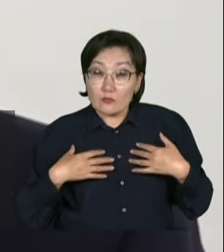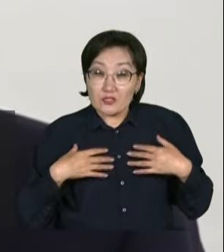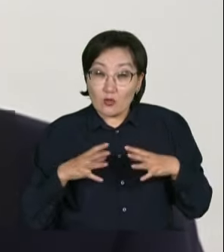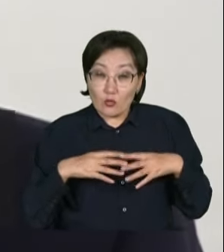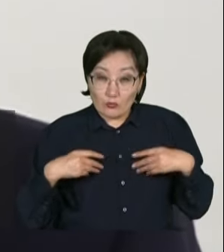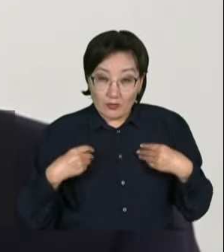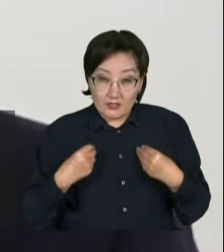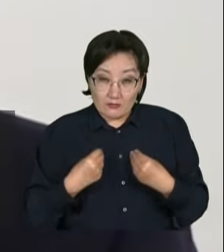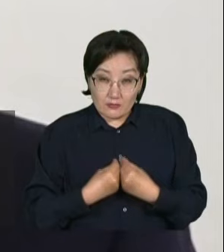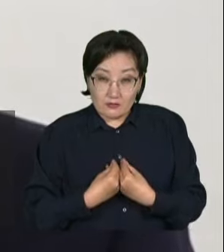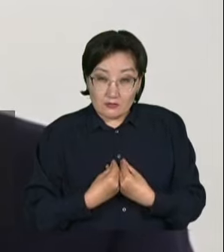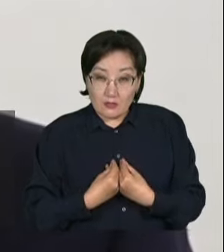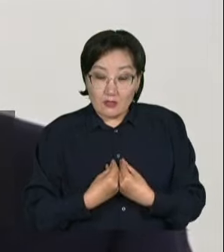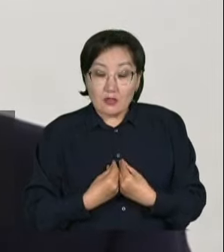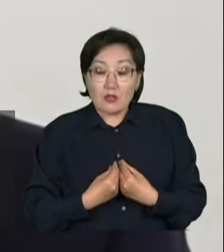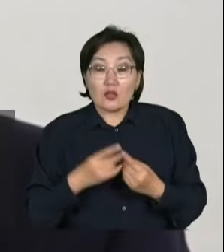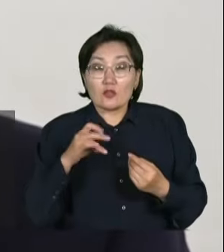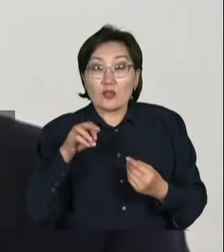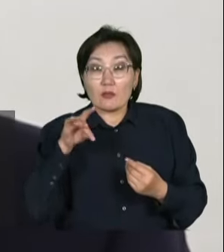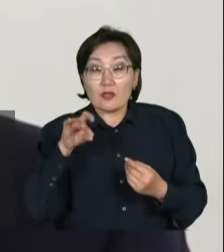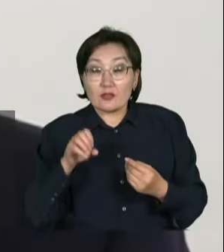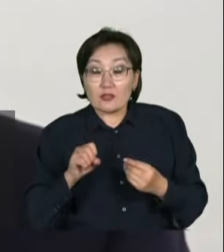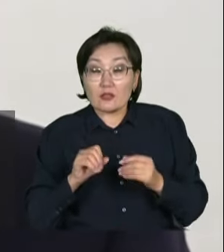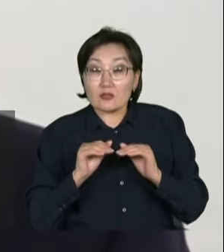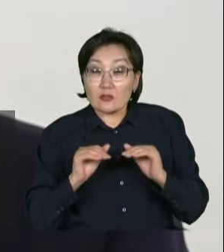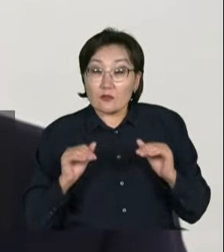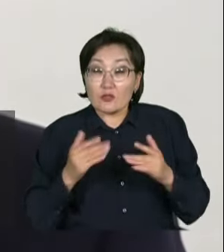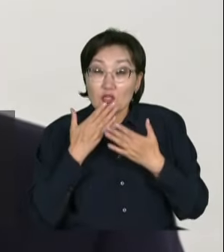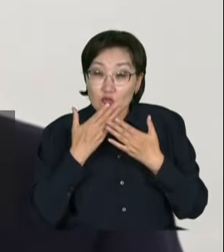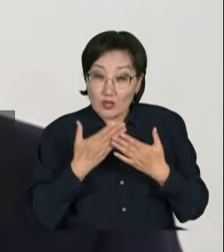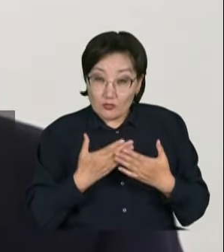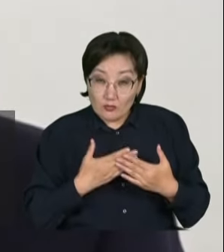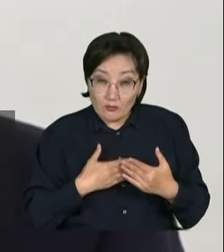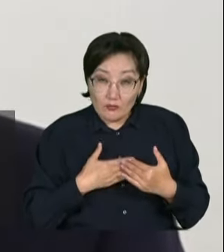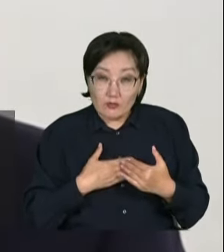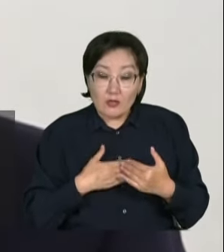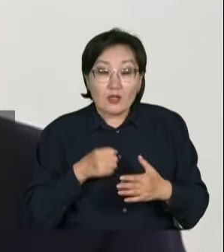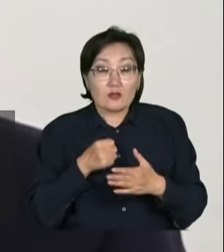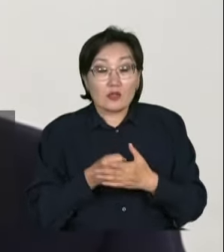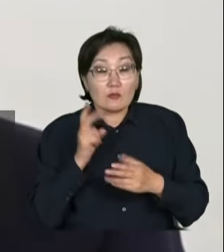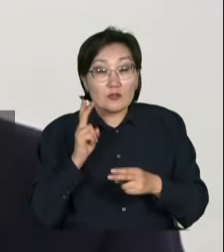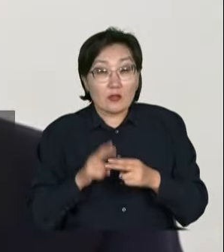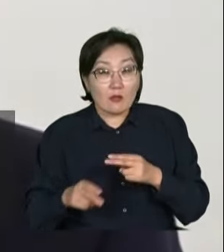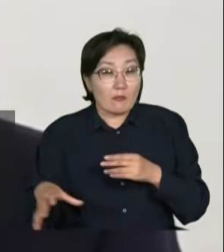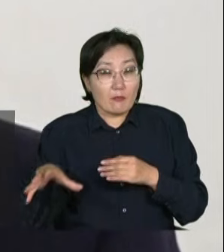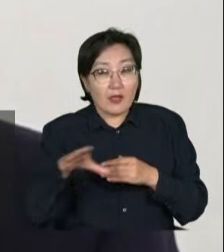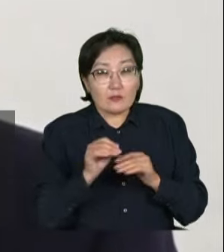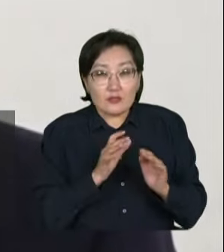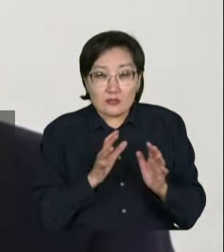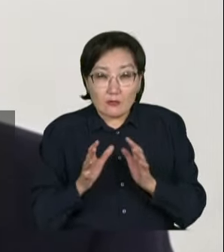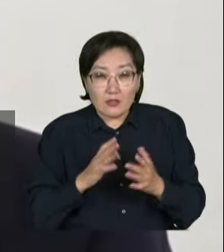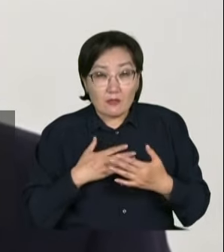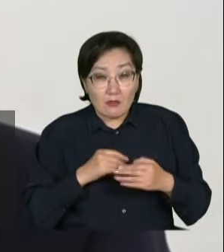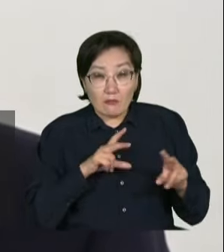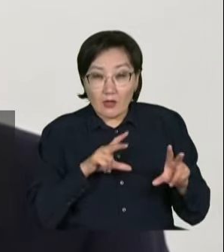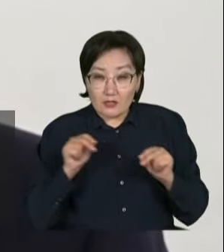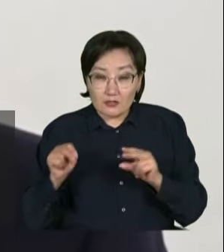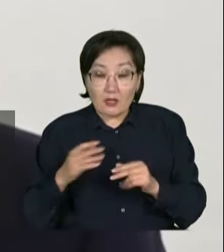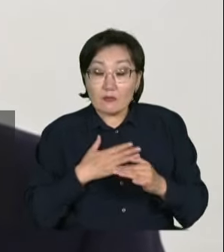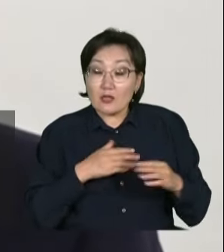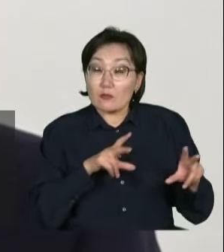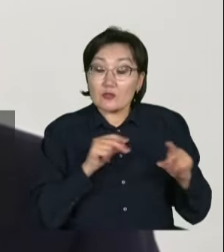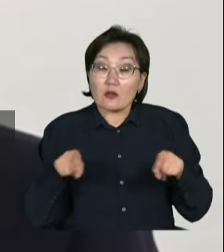отбасымыз, немерелерін сүйіп, жақсы көріп, сондай енді аяғына дейін бәрімізге мен бақыттымын, бақыттымын, өйткені мен